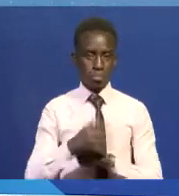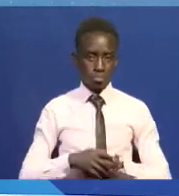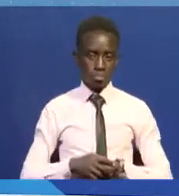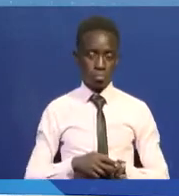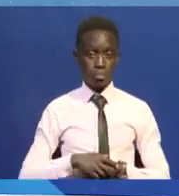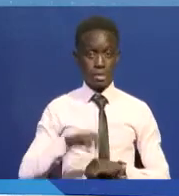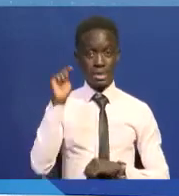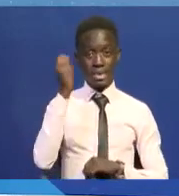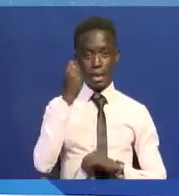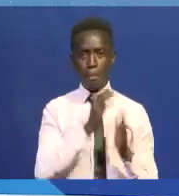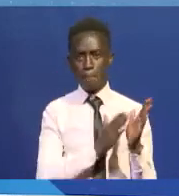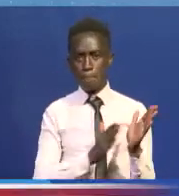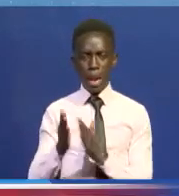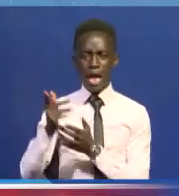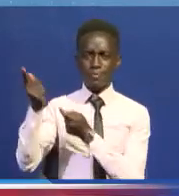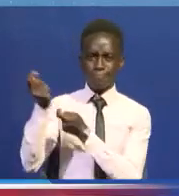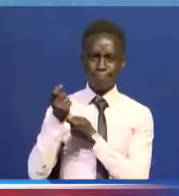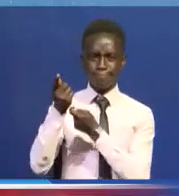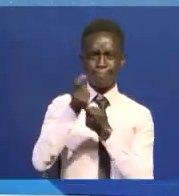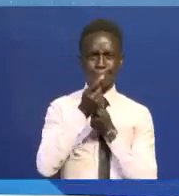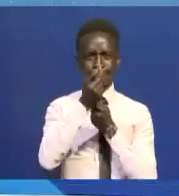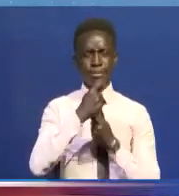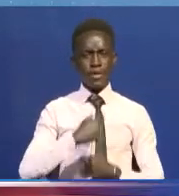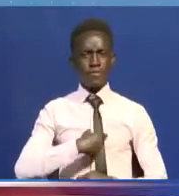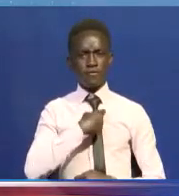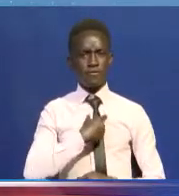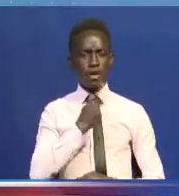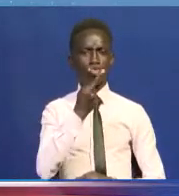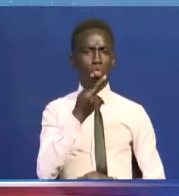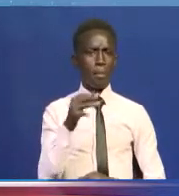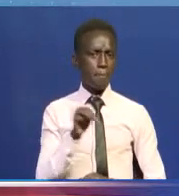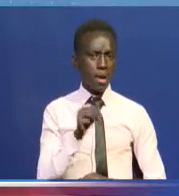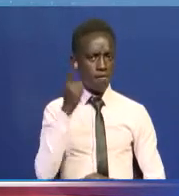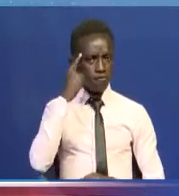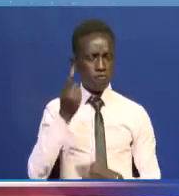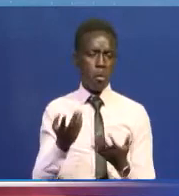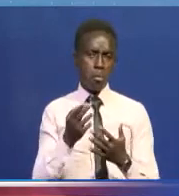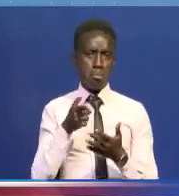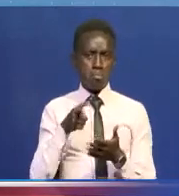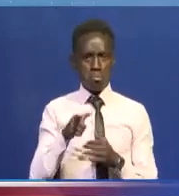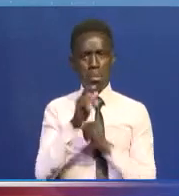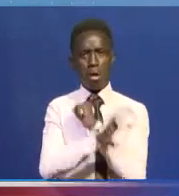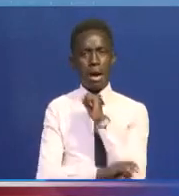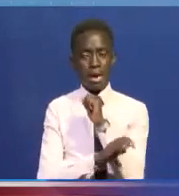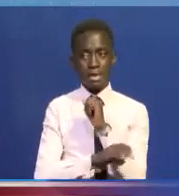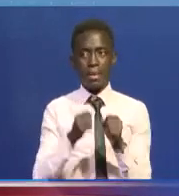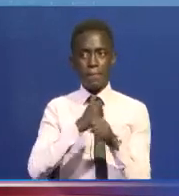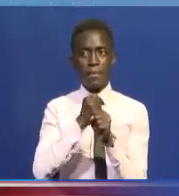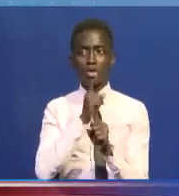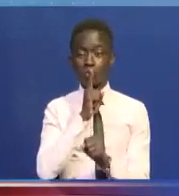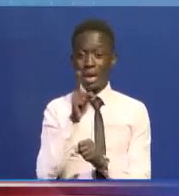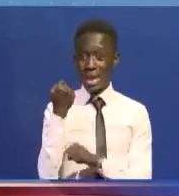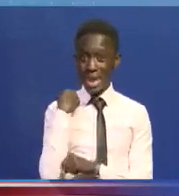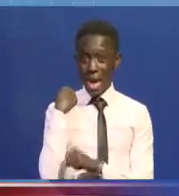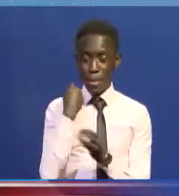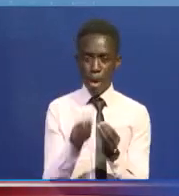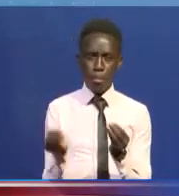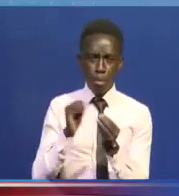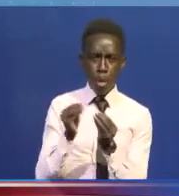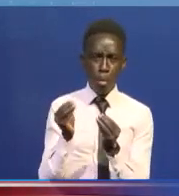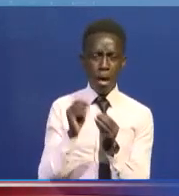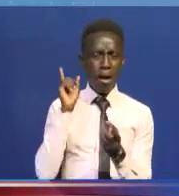Kenya inanuia kuvutia watalii milioni mbili wa kimataifa mwaka huu na kuhakikisha idadi hiyo inaongezeka hadi watalii